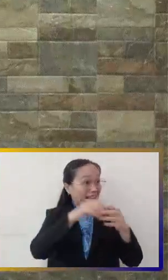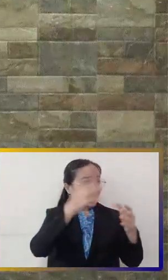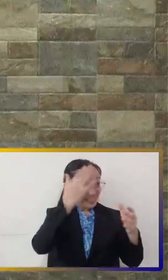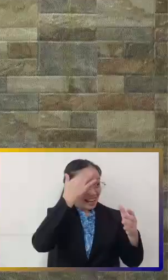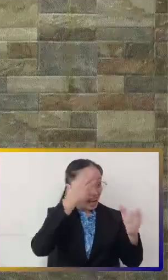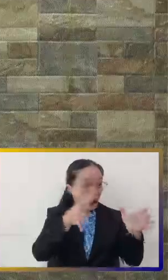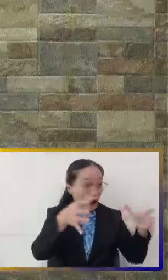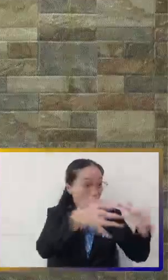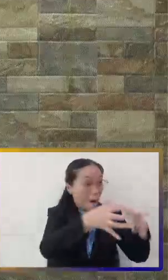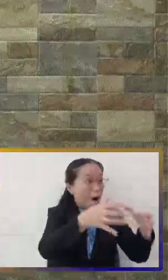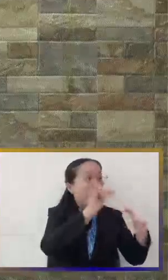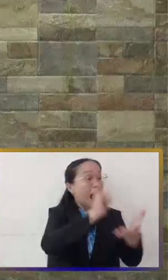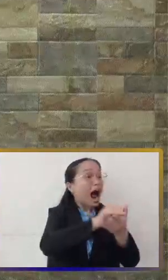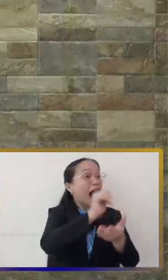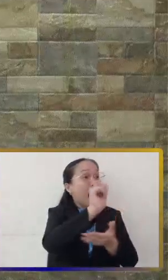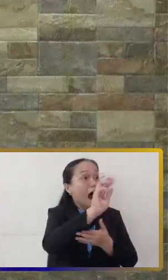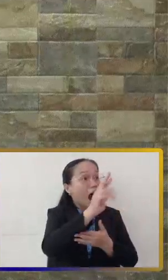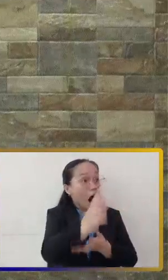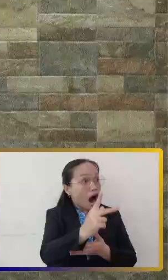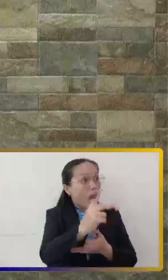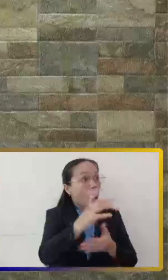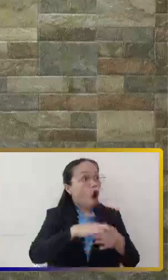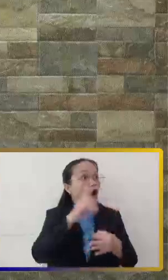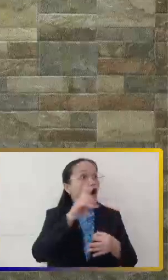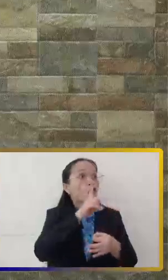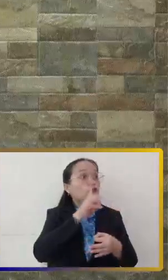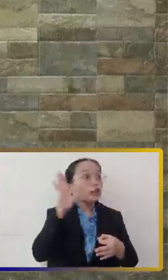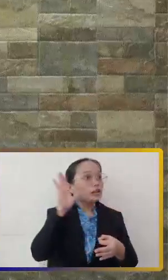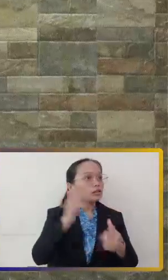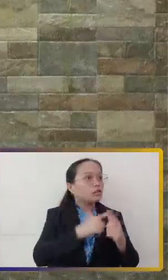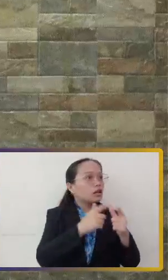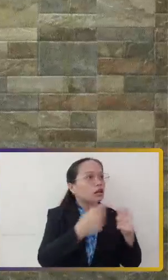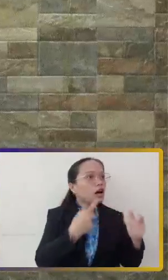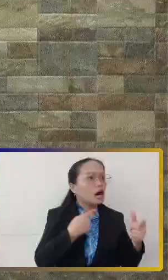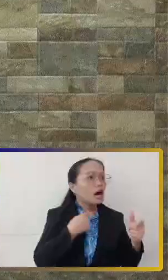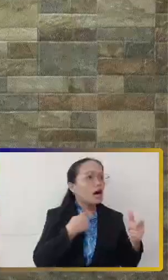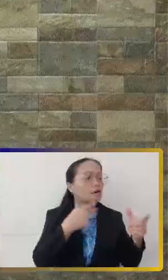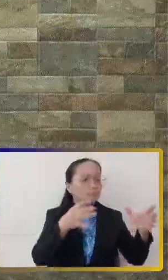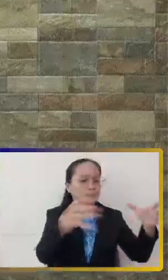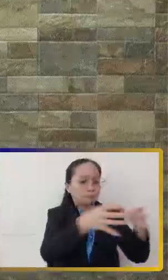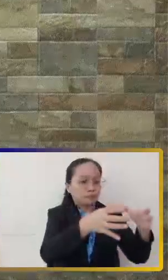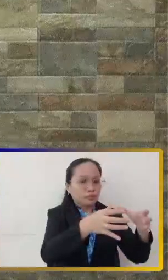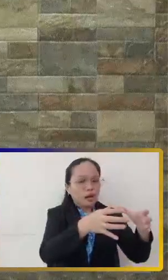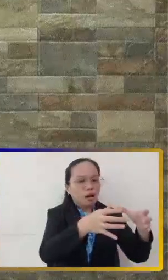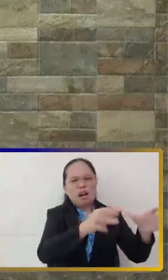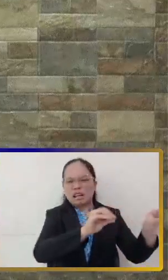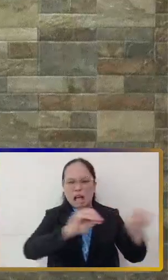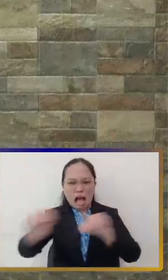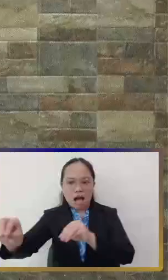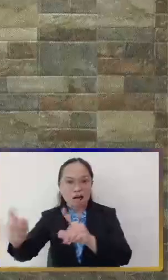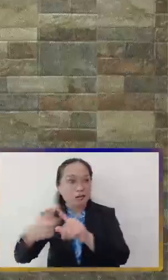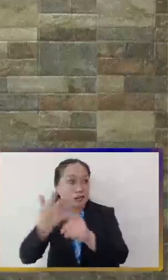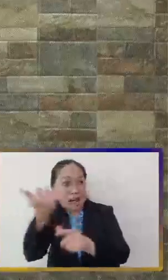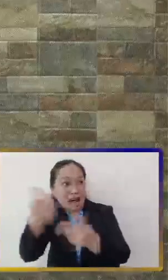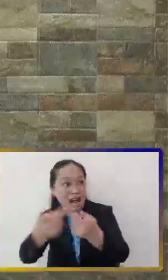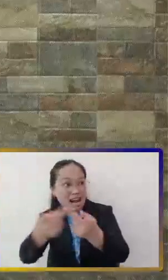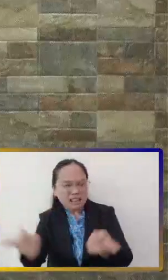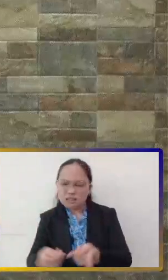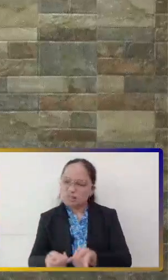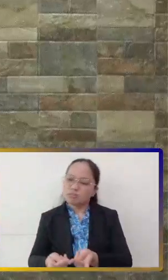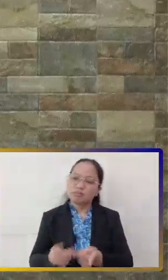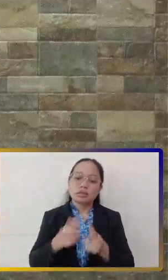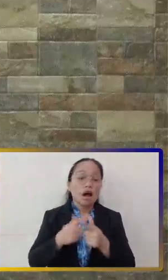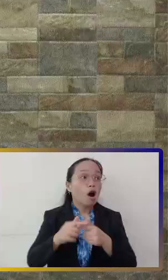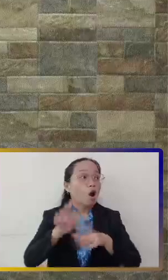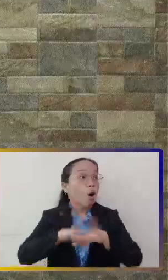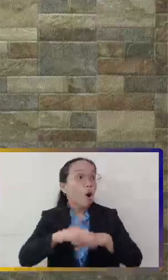nila ay nagkasakit naman po na tinatawag na hemorrhoid. Now, yun po ay hemorrhoids ko sa